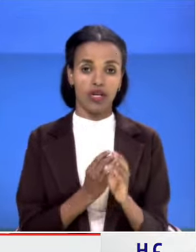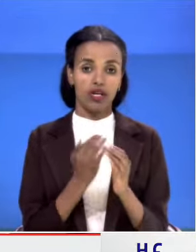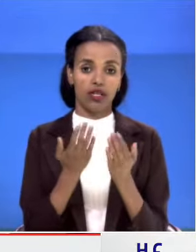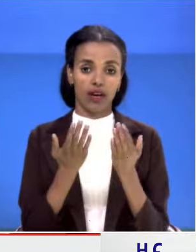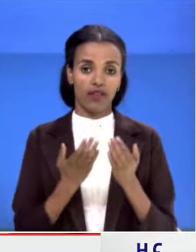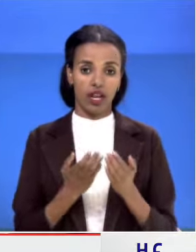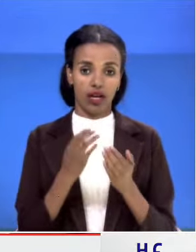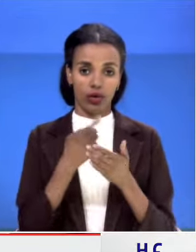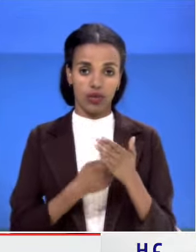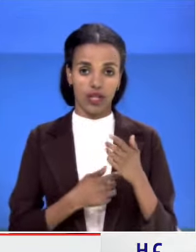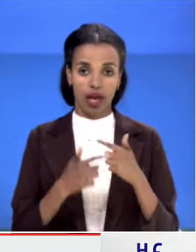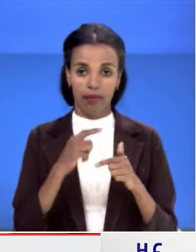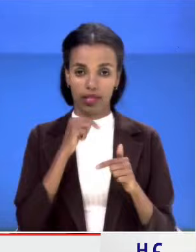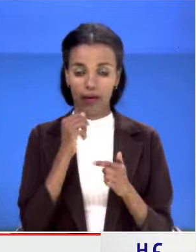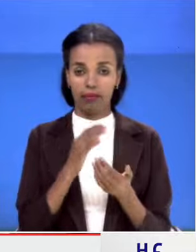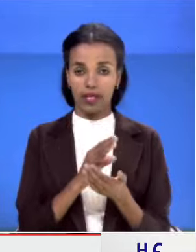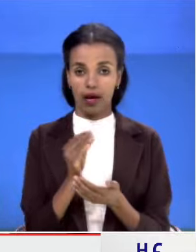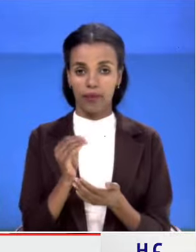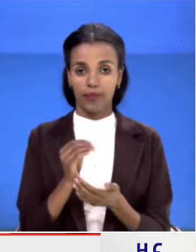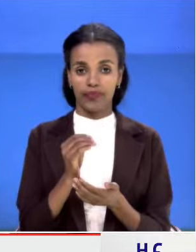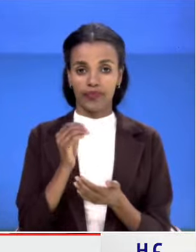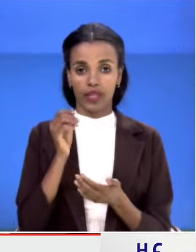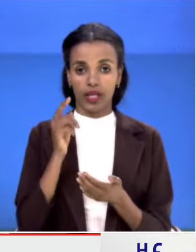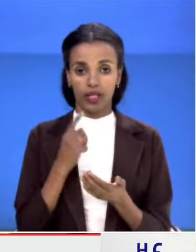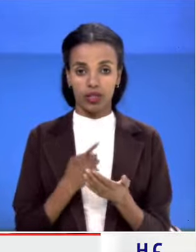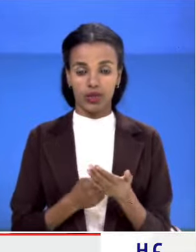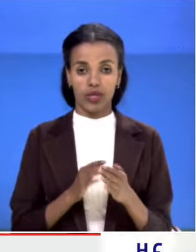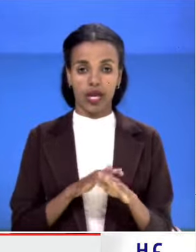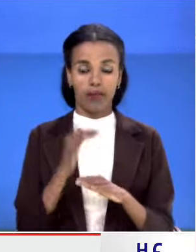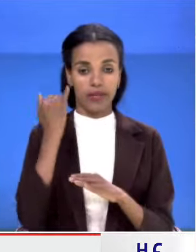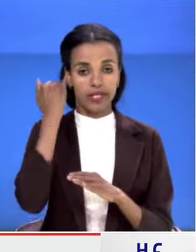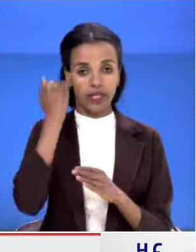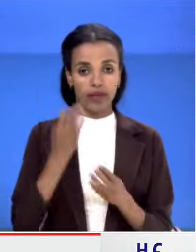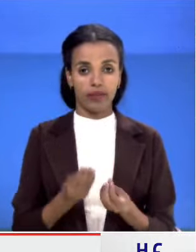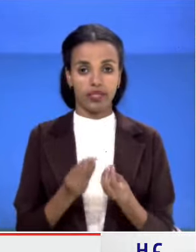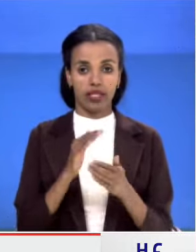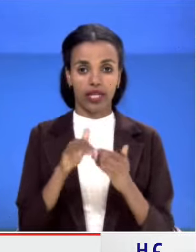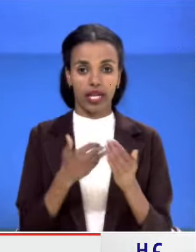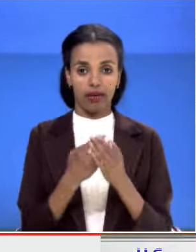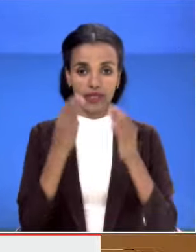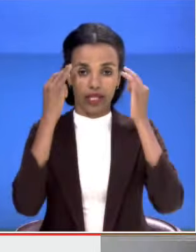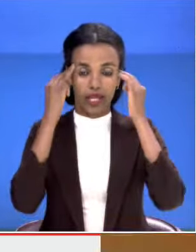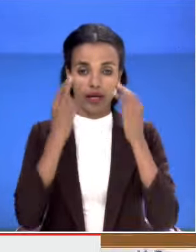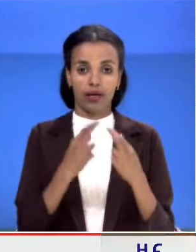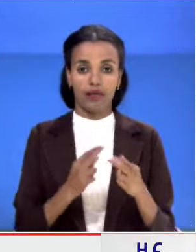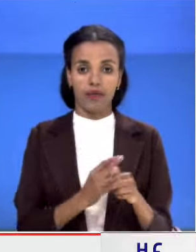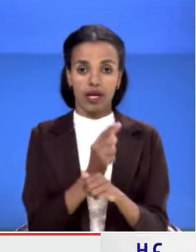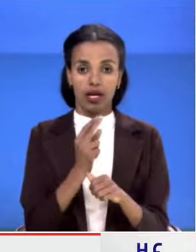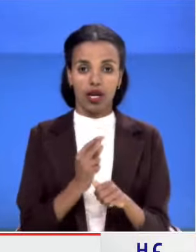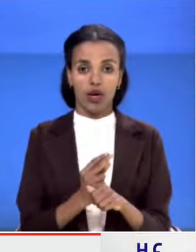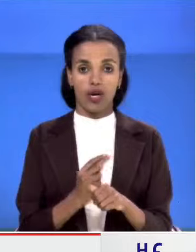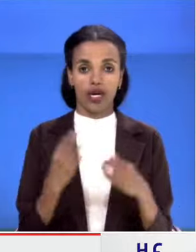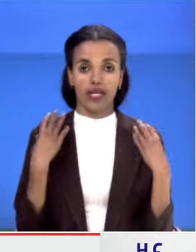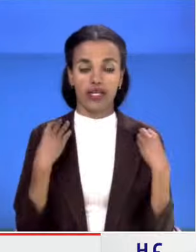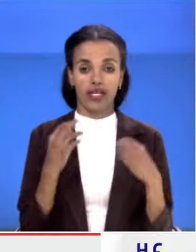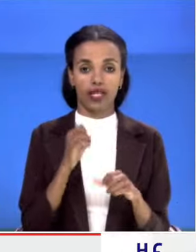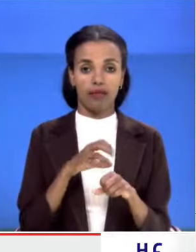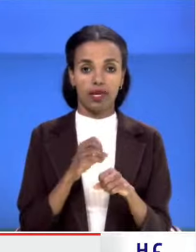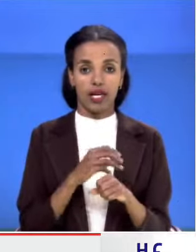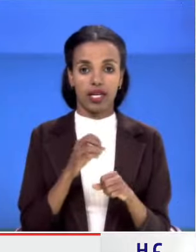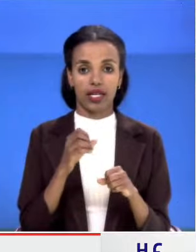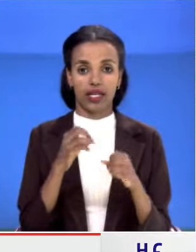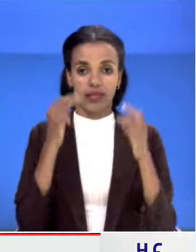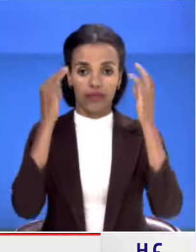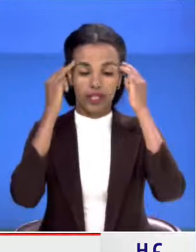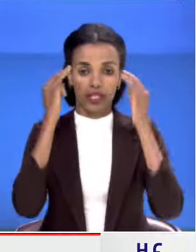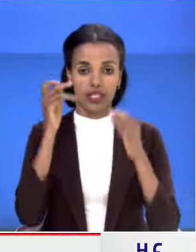ውጤት አይመጣምና እሱ ላይ ማሳሰቢያም እንዲሰጥ የጠቅላይ ሚኒስትሩ ብሔራዊ የደህንነት አማካሪ ሚኒስትር ዴታ ዶክተር ቀናያ